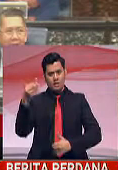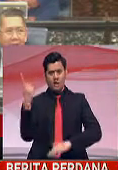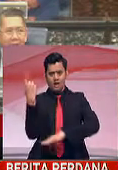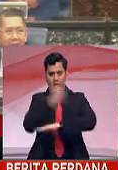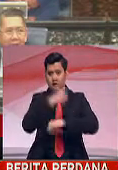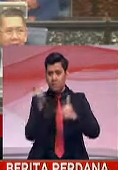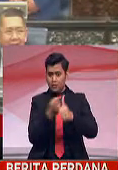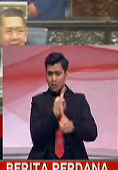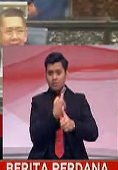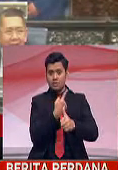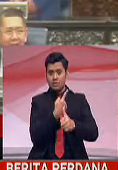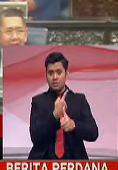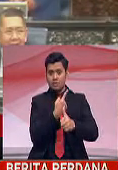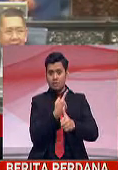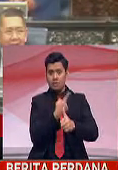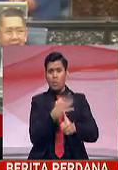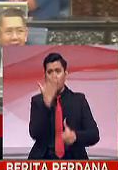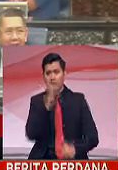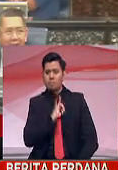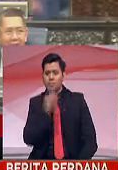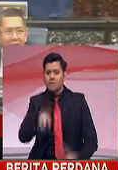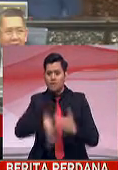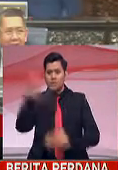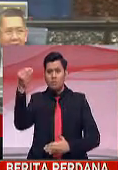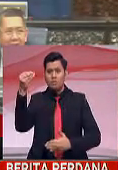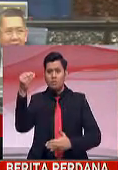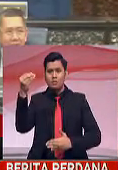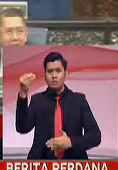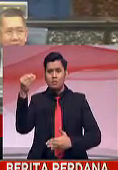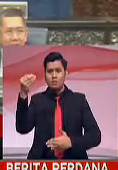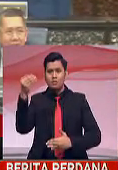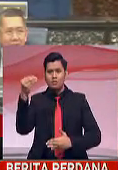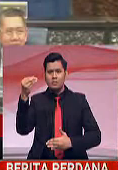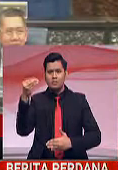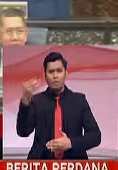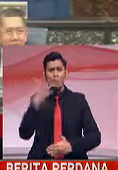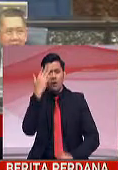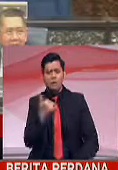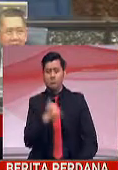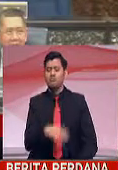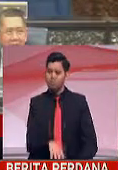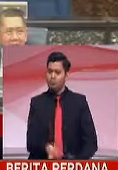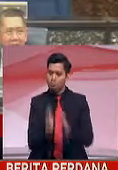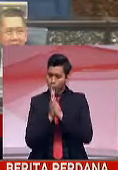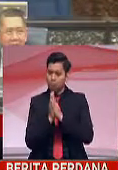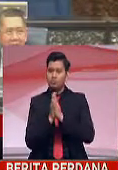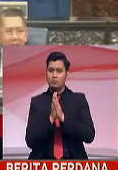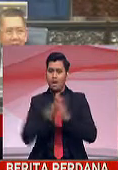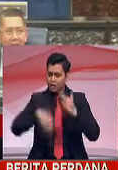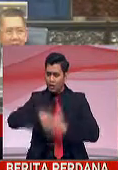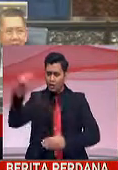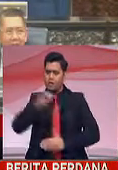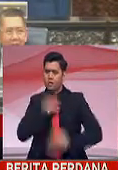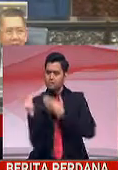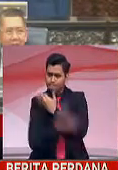Halau, halau. Sehingga habis. Sehingga habis. Hari ini. Competition. Sila keluar Dewan. Saya